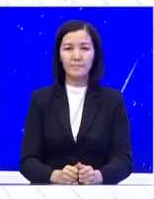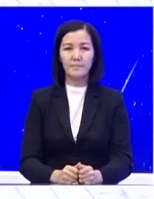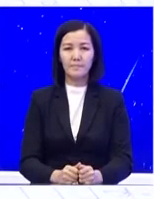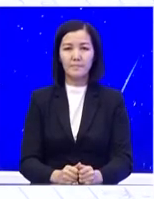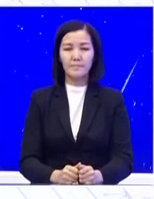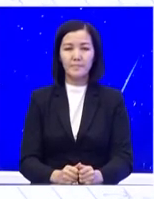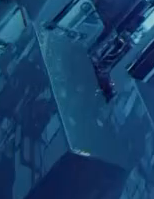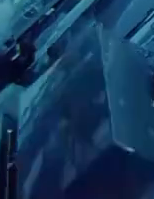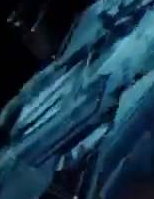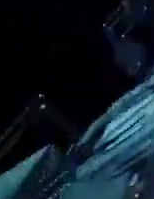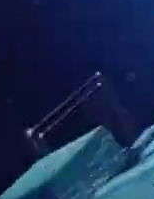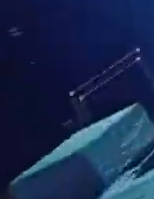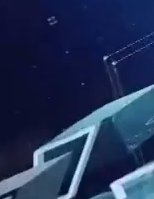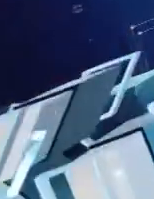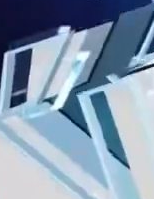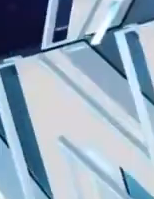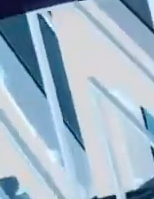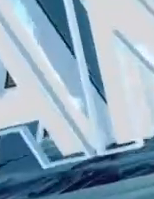Нұрсултан.